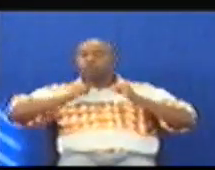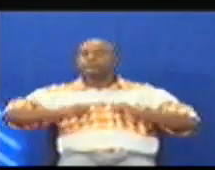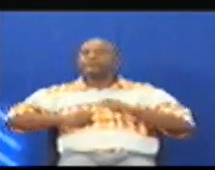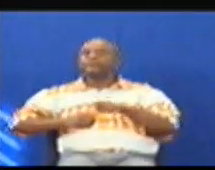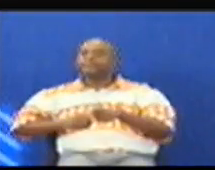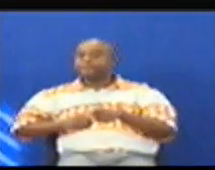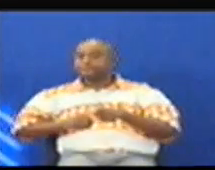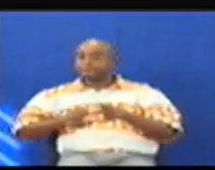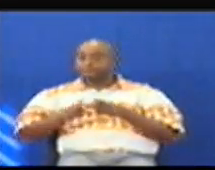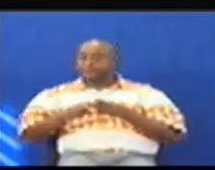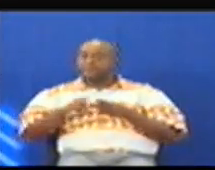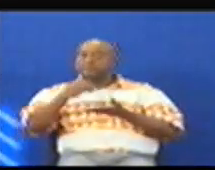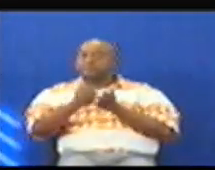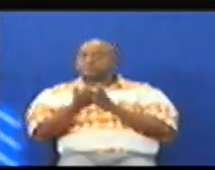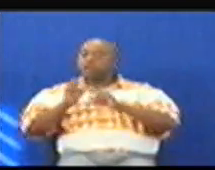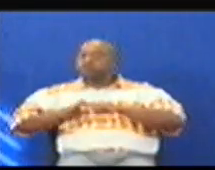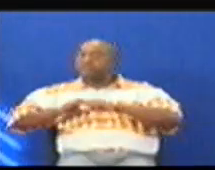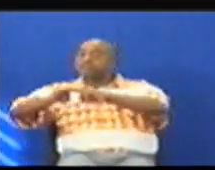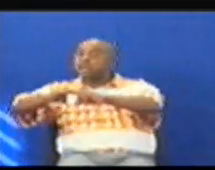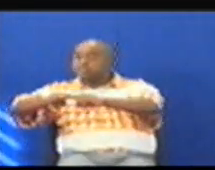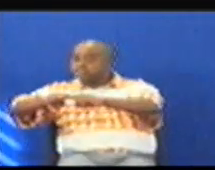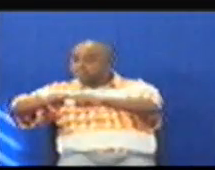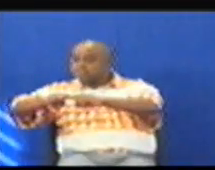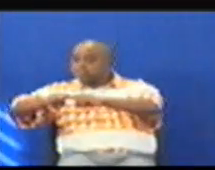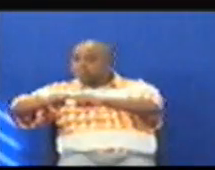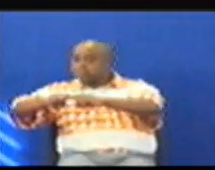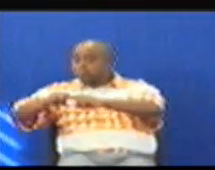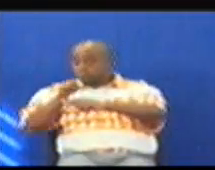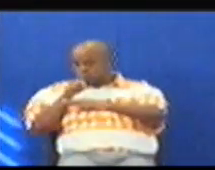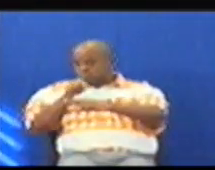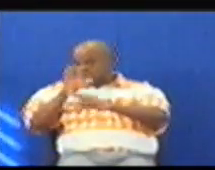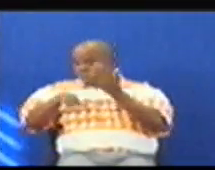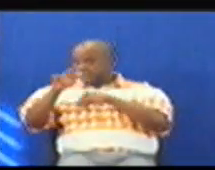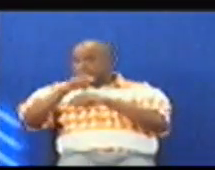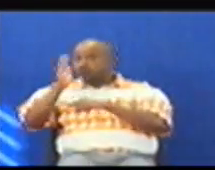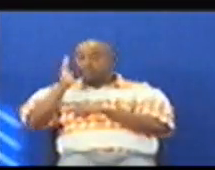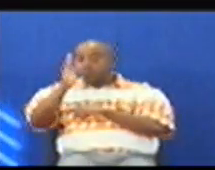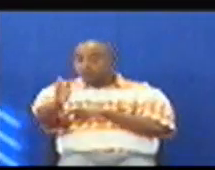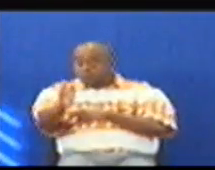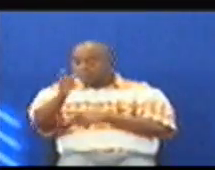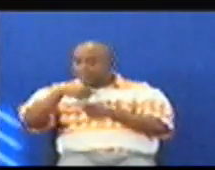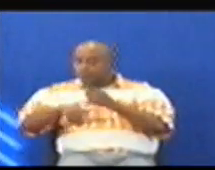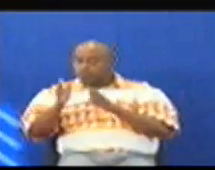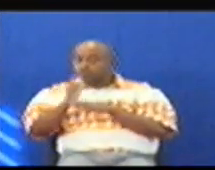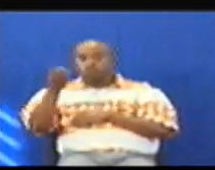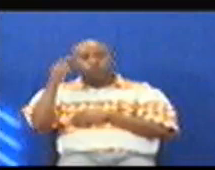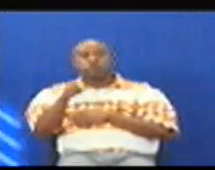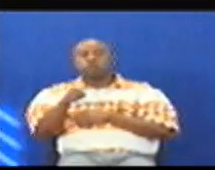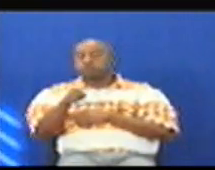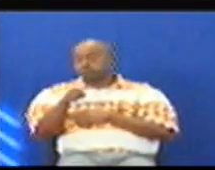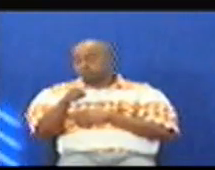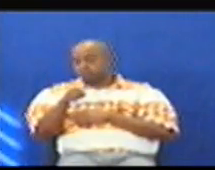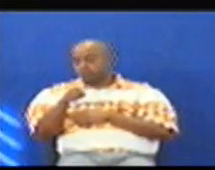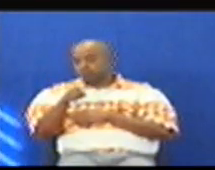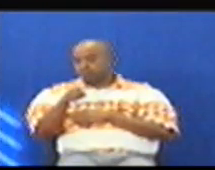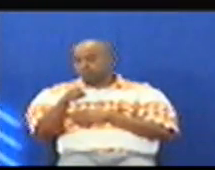za transport pamoja na sekta zingine ambazo Mheshimiwa Spika zinaguswa moja kwa moja na swala la hii pandemic ambayo imeikumba dunia. Mheshimiwa Spika, kwa